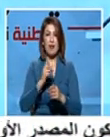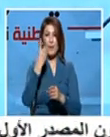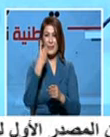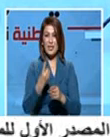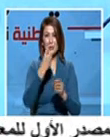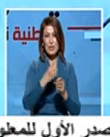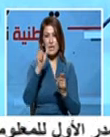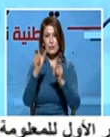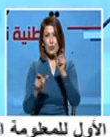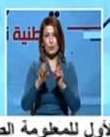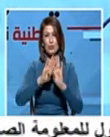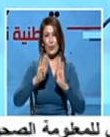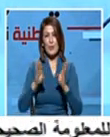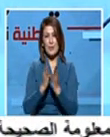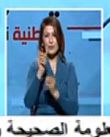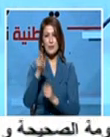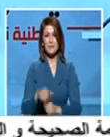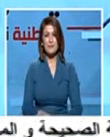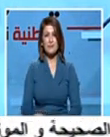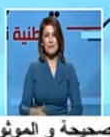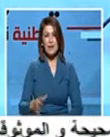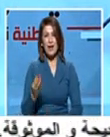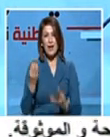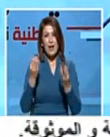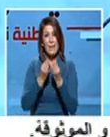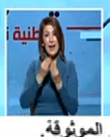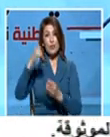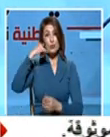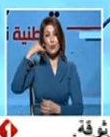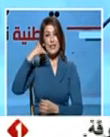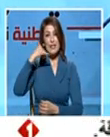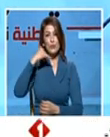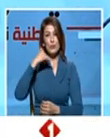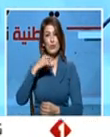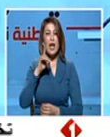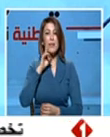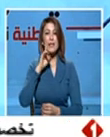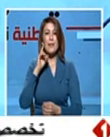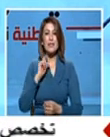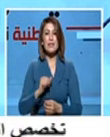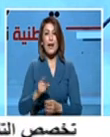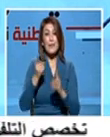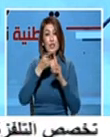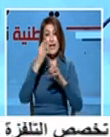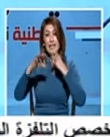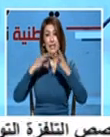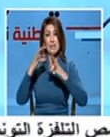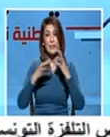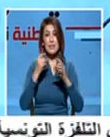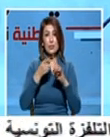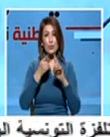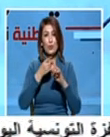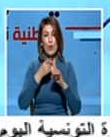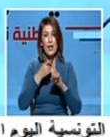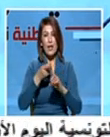في النهار ولا زوز في النهار. معنا عبر الهاتف دكتوره انيسه بوعسكر حتى نتحدث على اختصاص هام جدا اللي هو الامراض